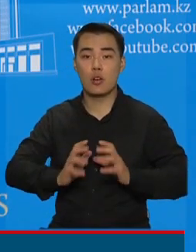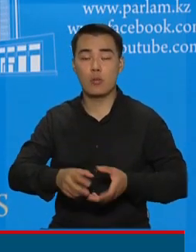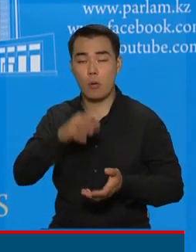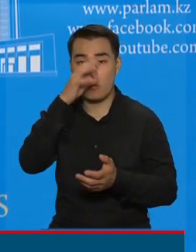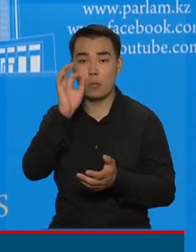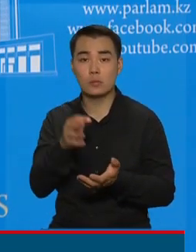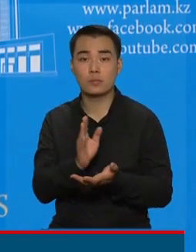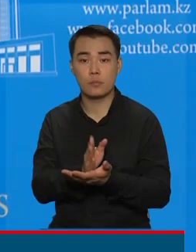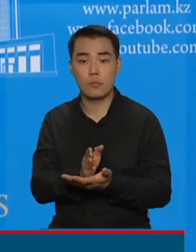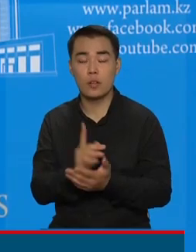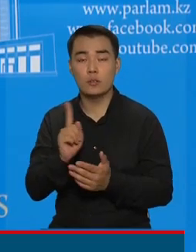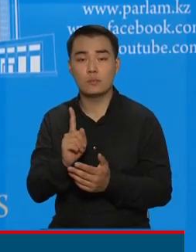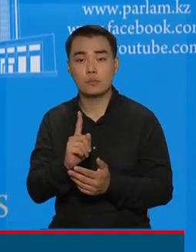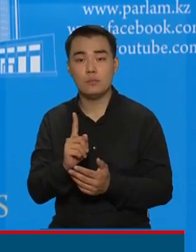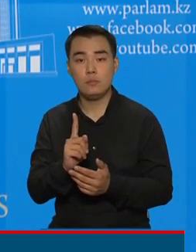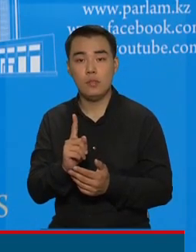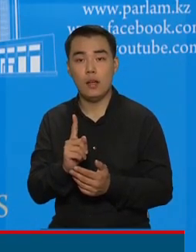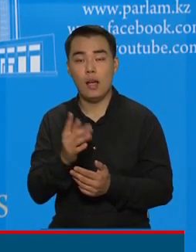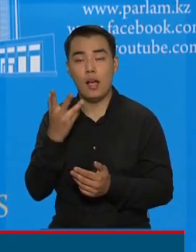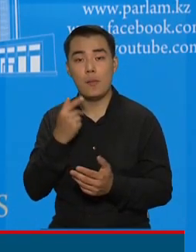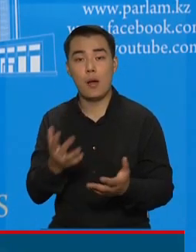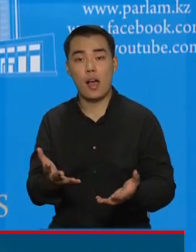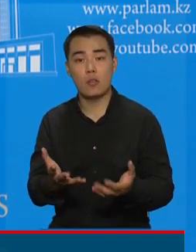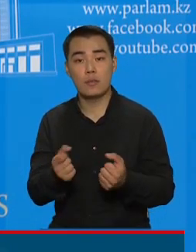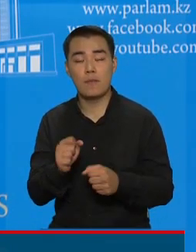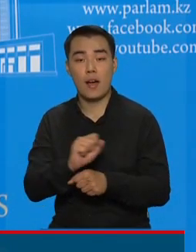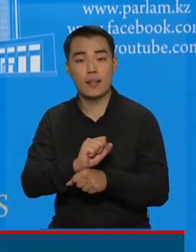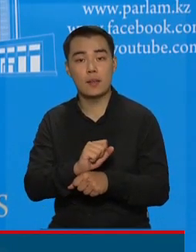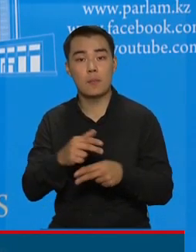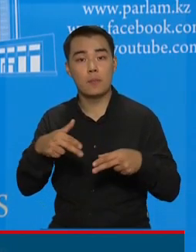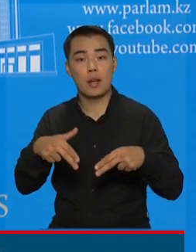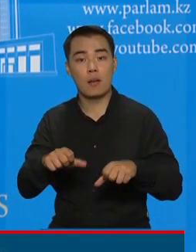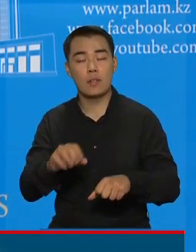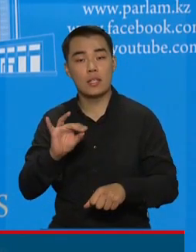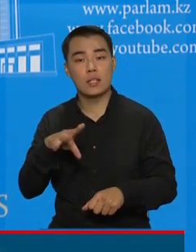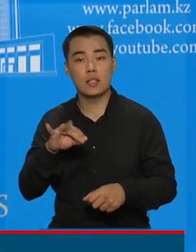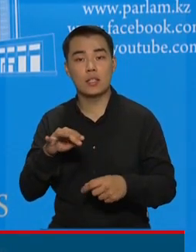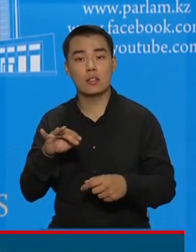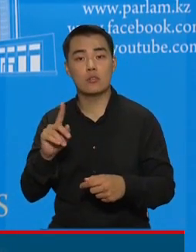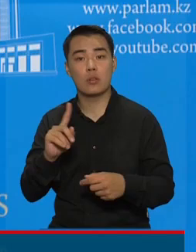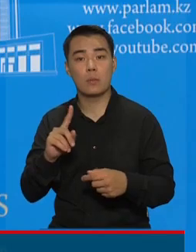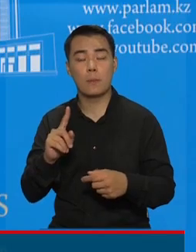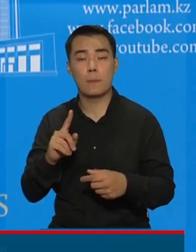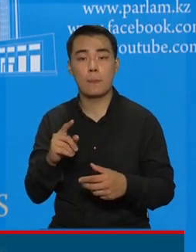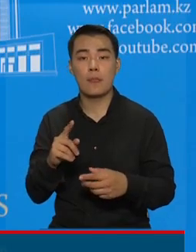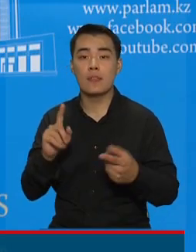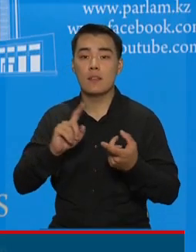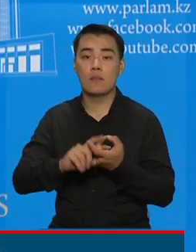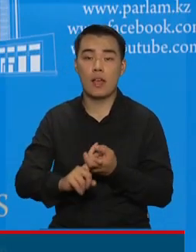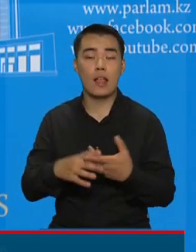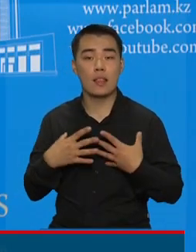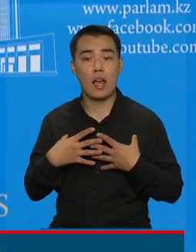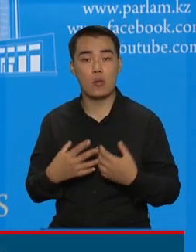опыт, что при получении водительского права или каких-то вот именно связанных со